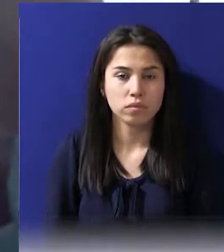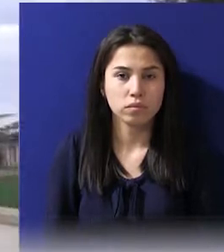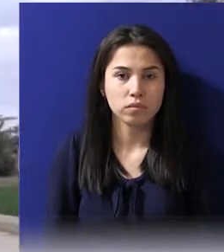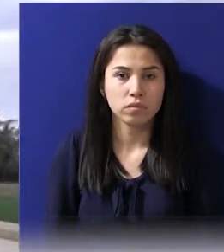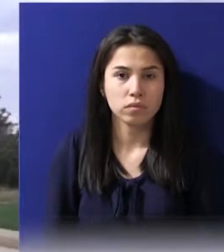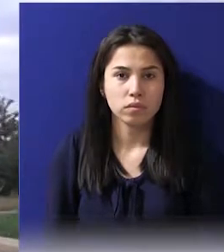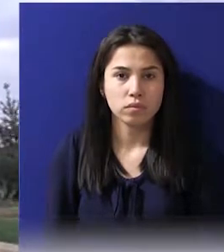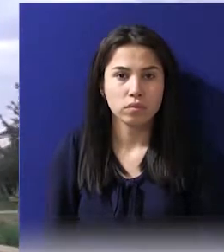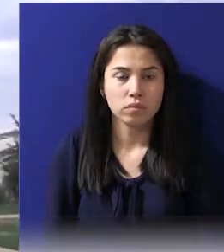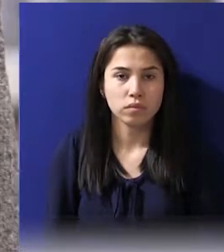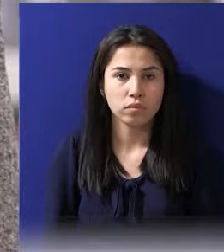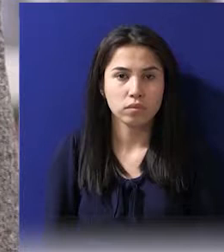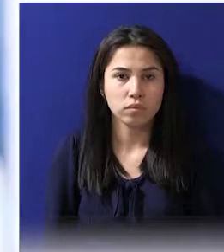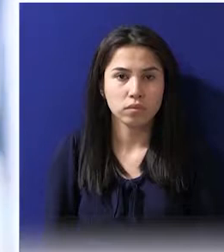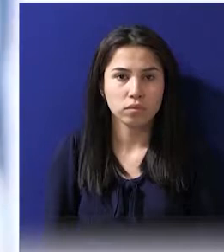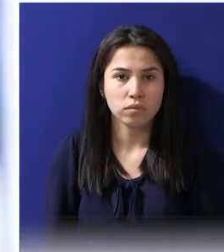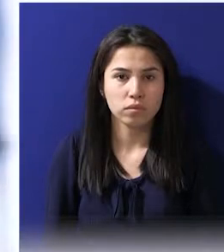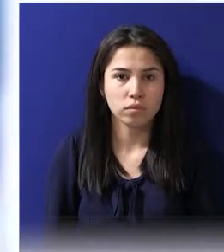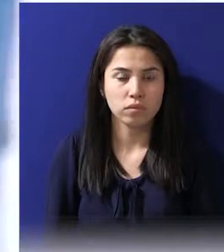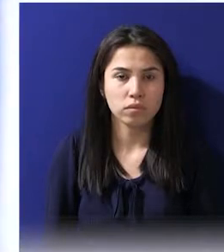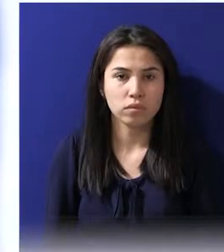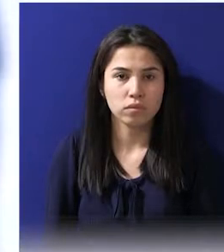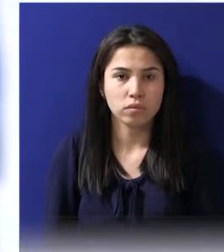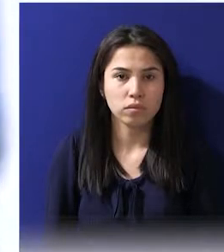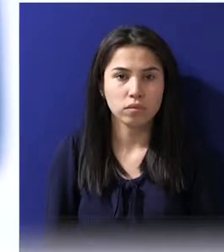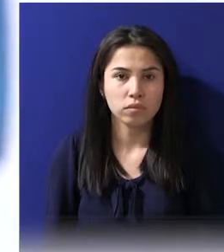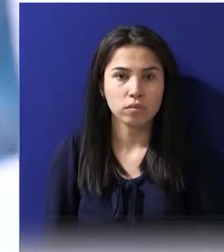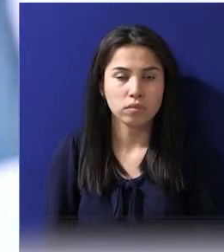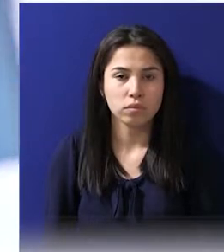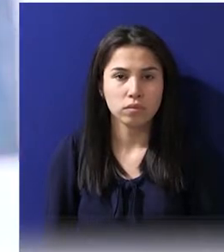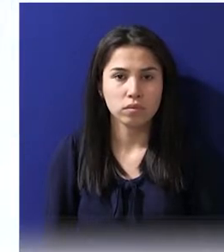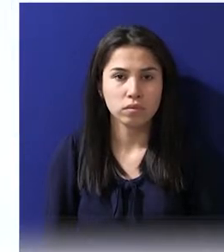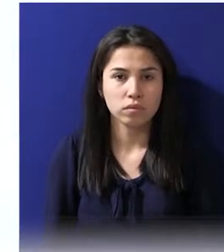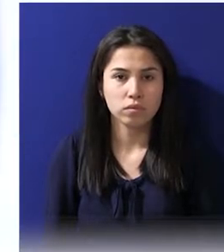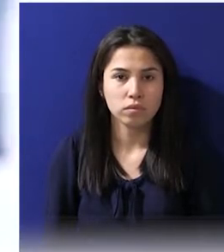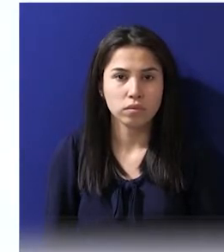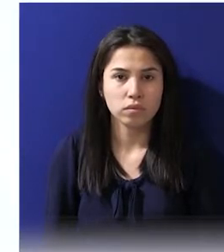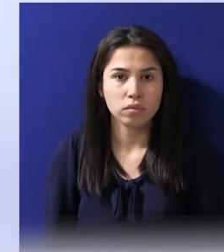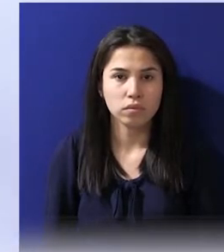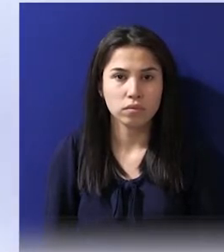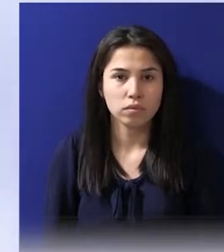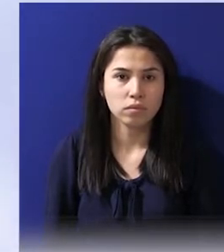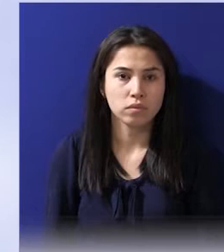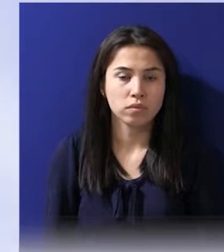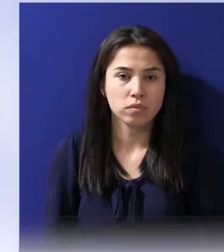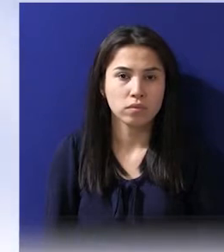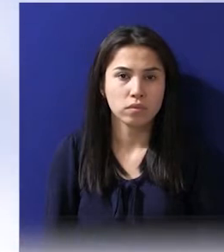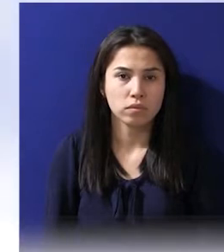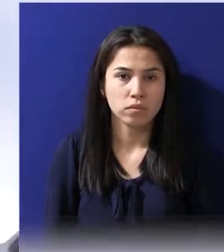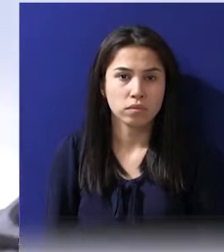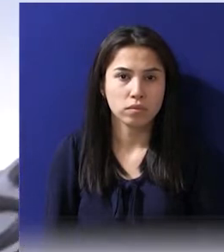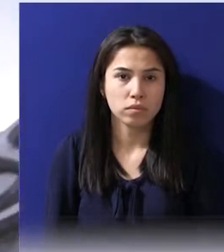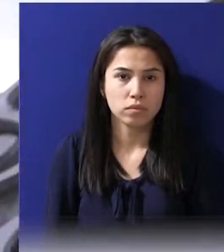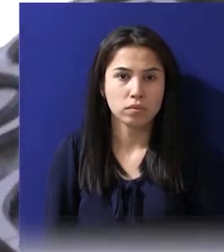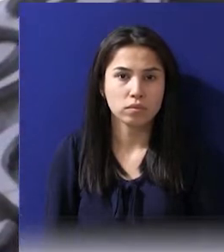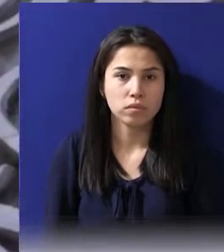ескерткіш бар. Оның 25-і республикалық дәрежеде болса, 3400-ден астамы жергілікті маңызға ие. Сондай-ақ, өңірде 200-ден